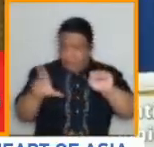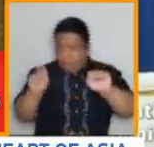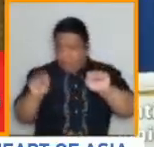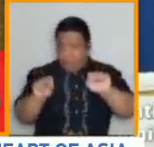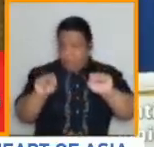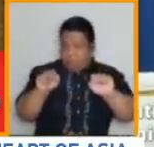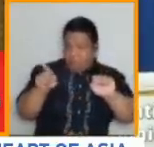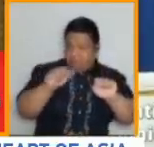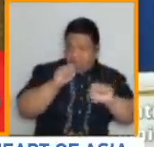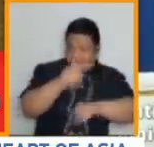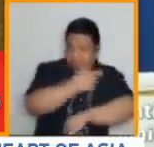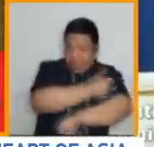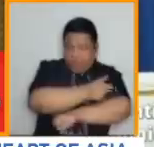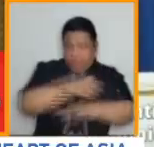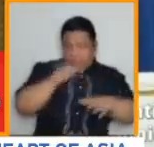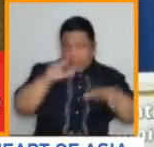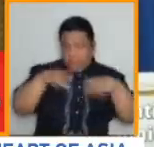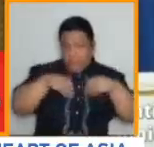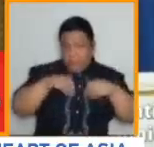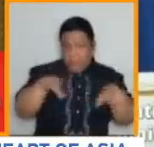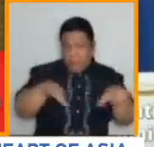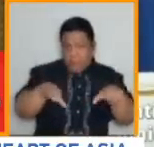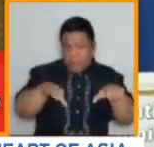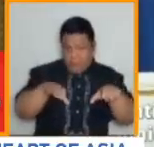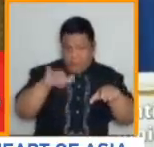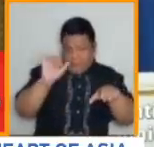trabaho. I think that is